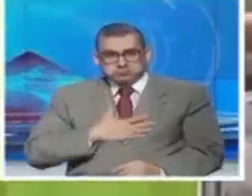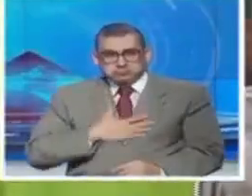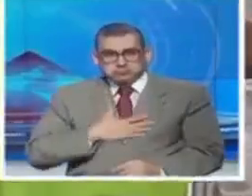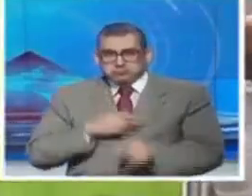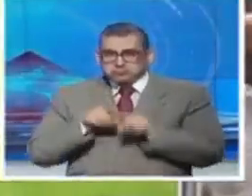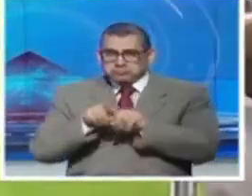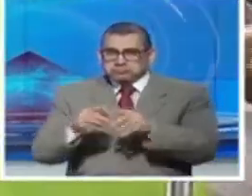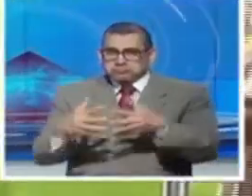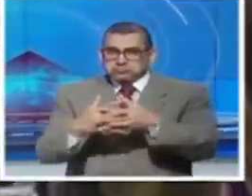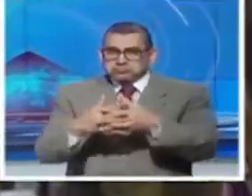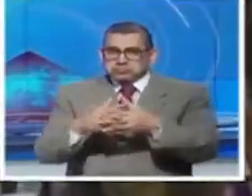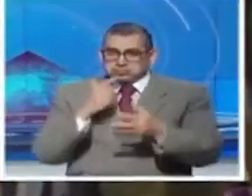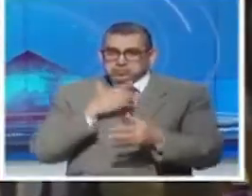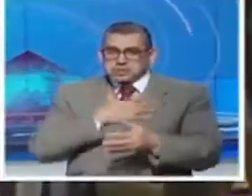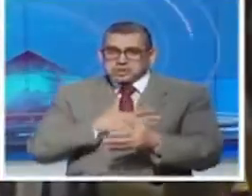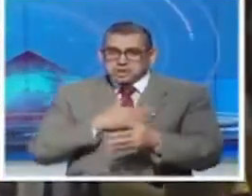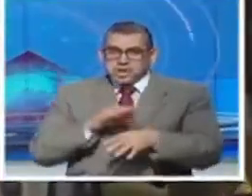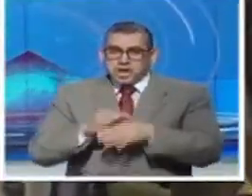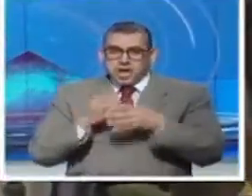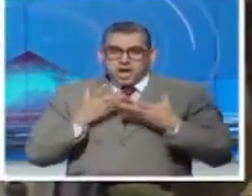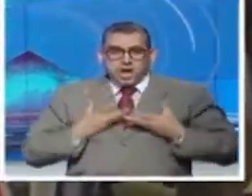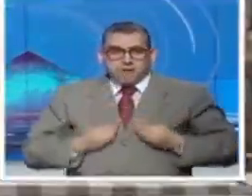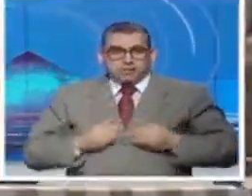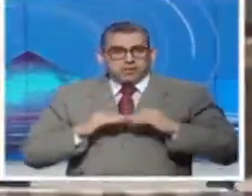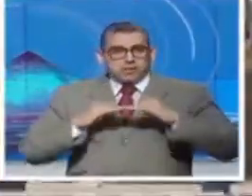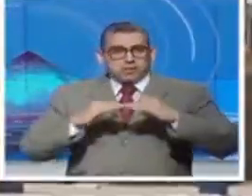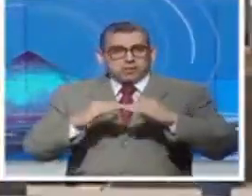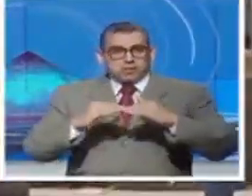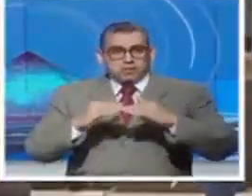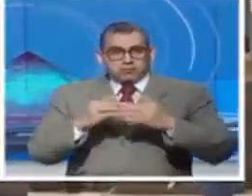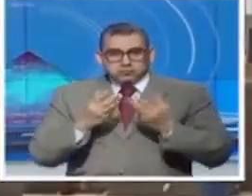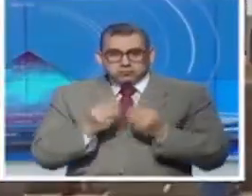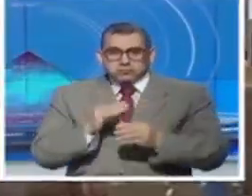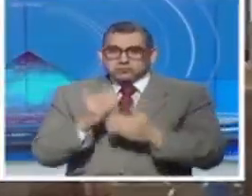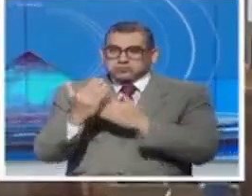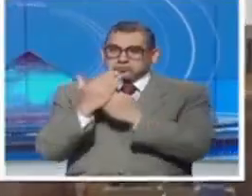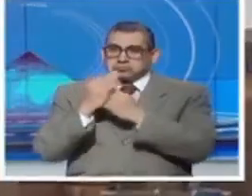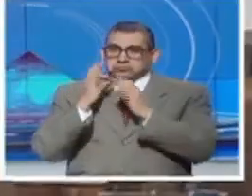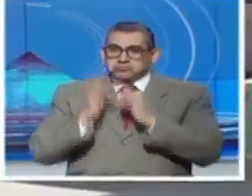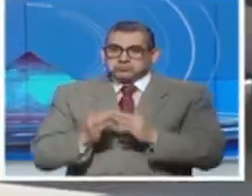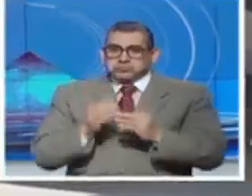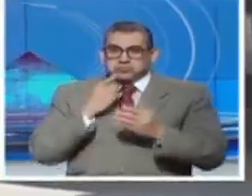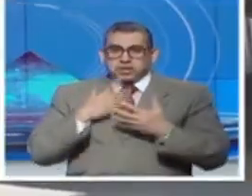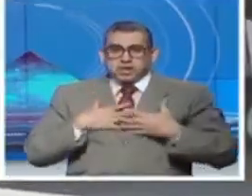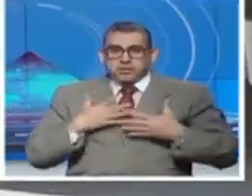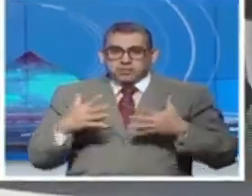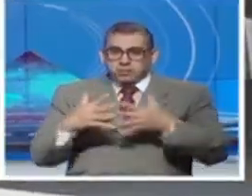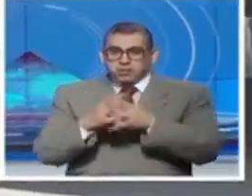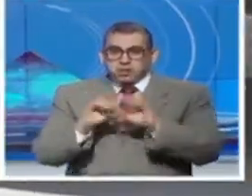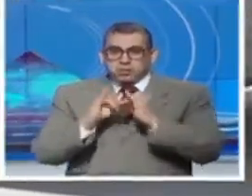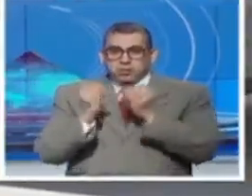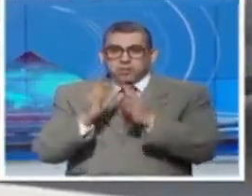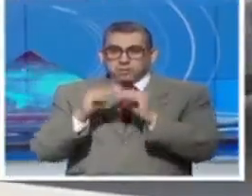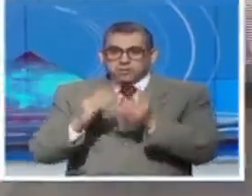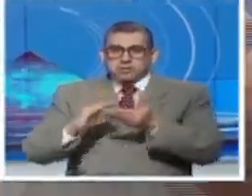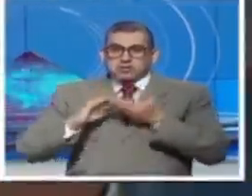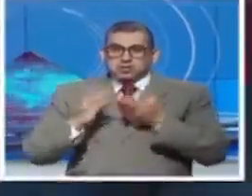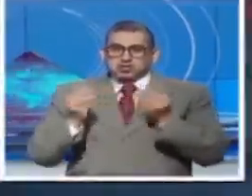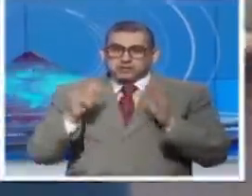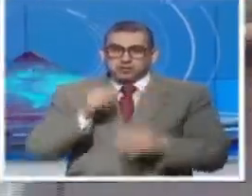يمتزج فيها الإحساس بالأمن والأمان مع حسن الاستقبال والدفء المجتمعي من